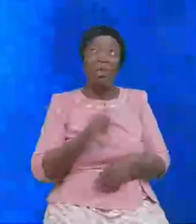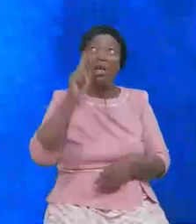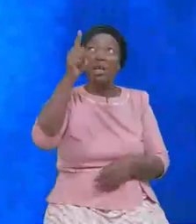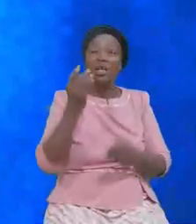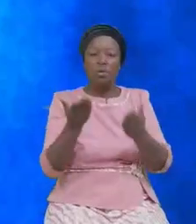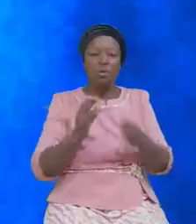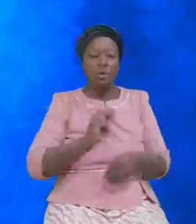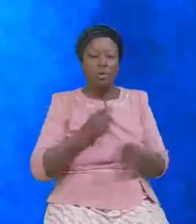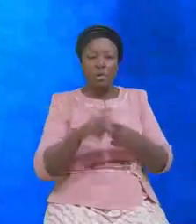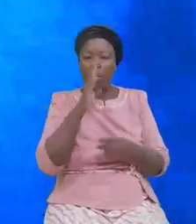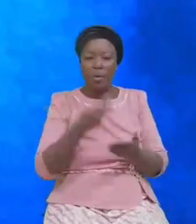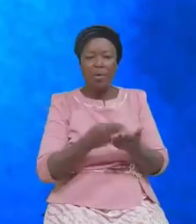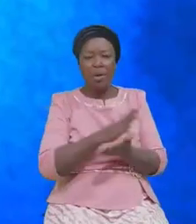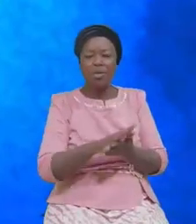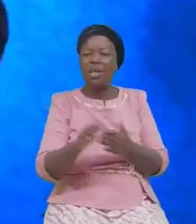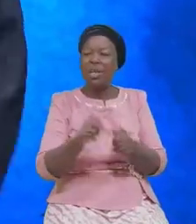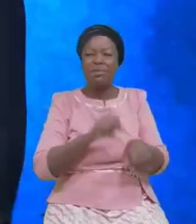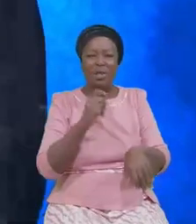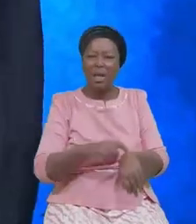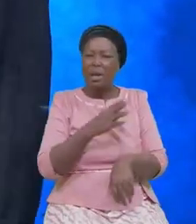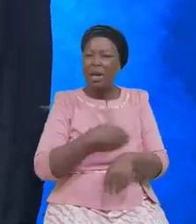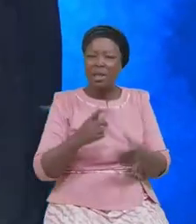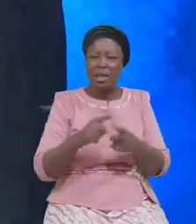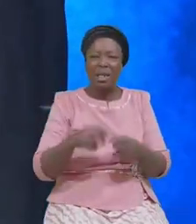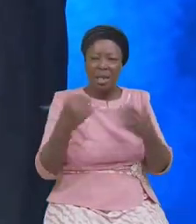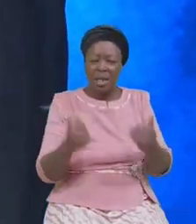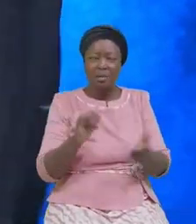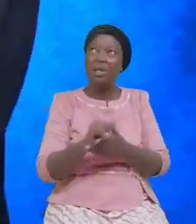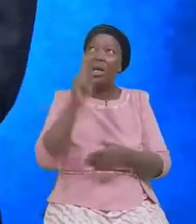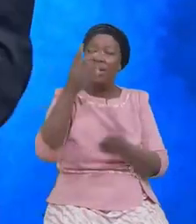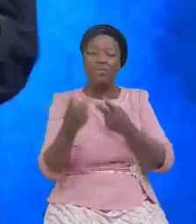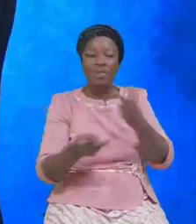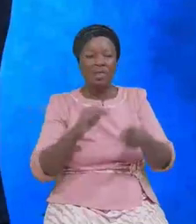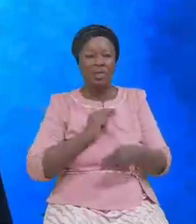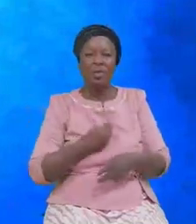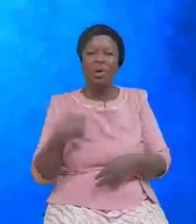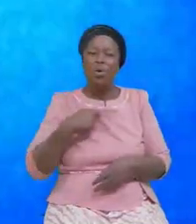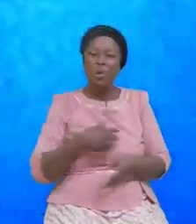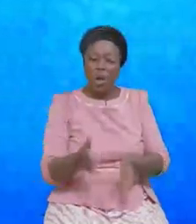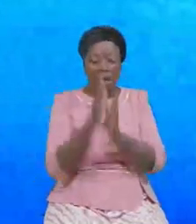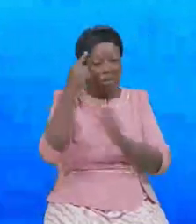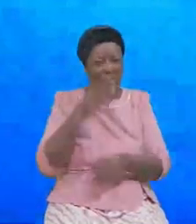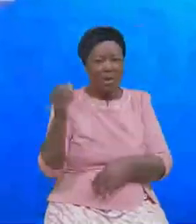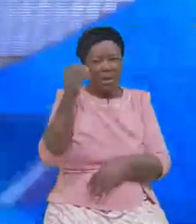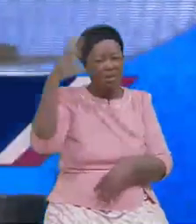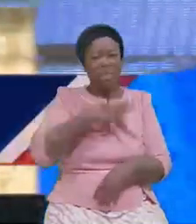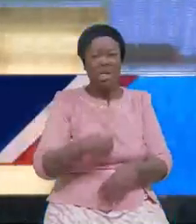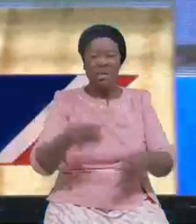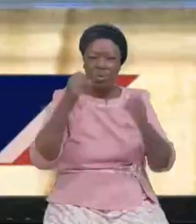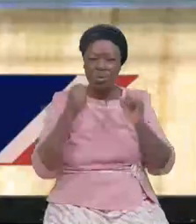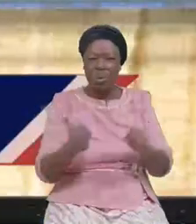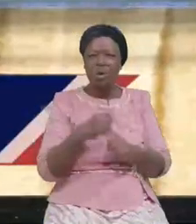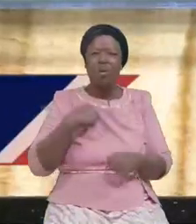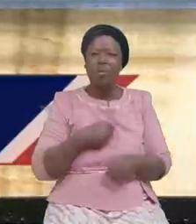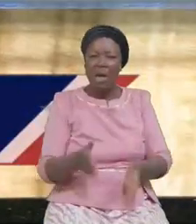moment. Et maintenant qu'il nous visite, nous demandons la grâce, nous demandons la force, nous demandons la puissance pour